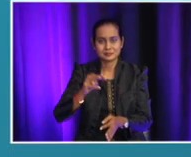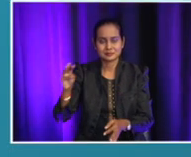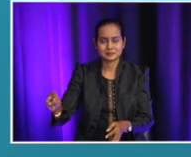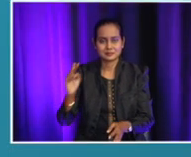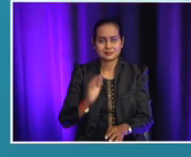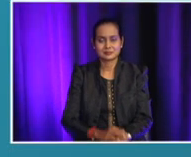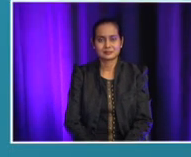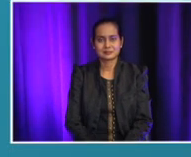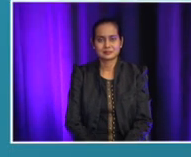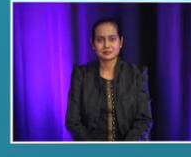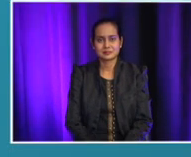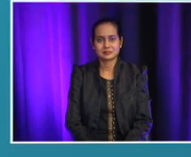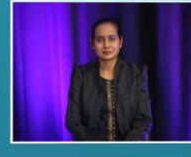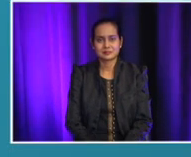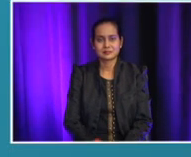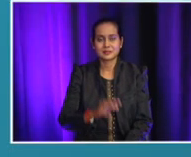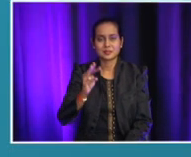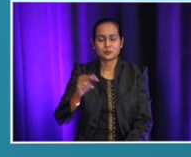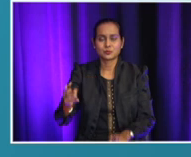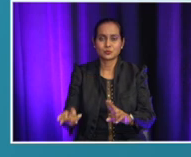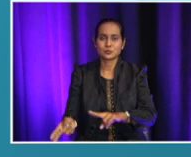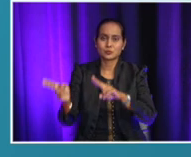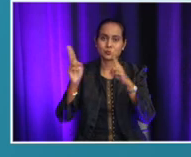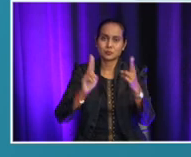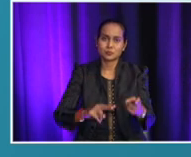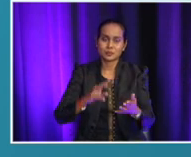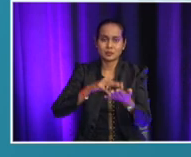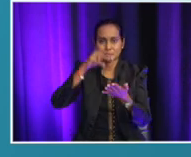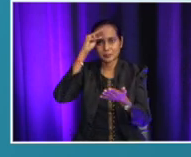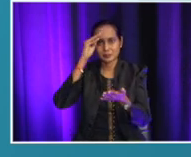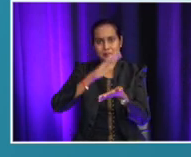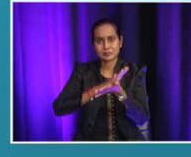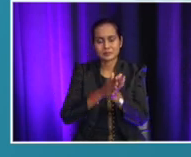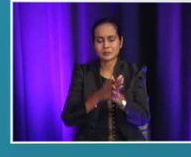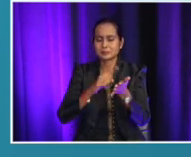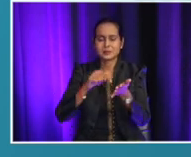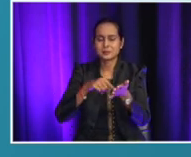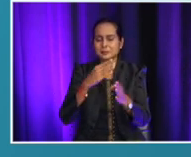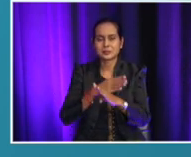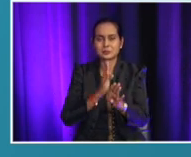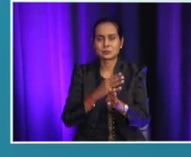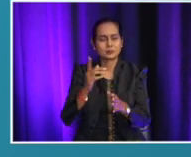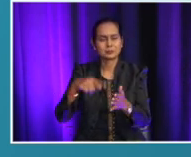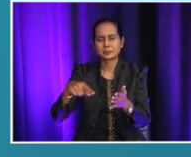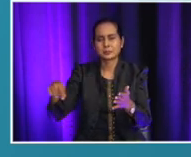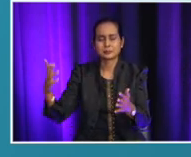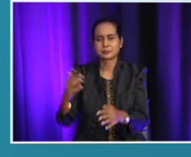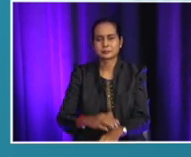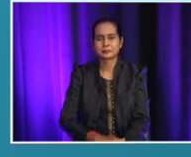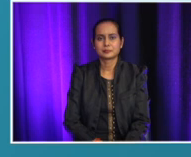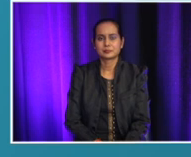Jadi sebenarnya dalam apa-apa bentuk sekalipun Dan ini juga mengasah ya